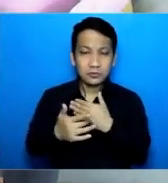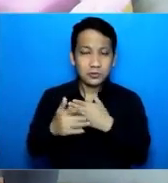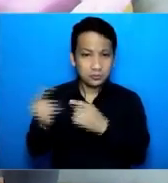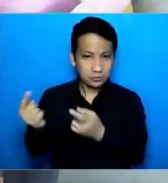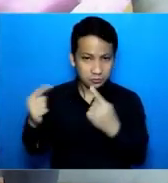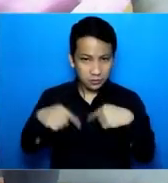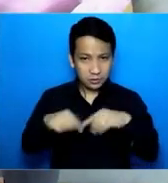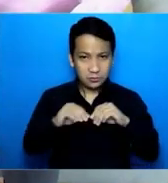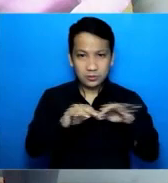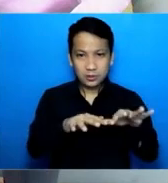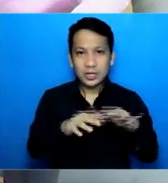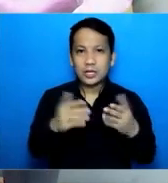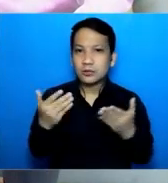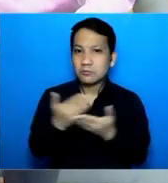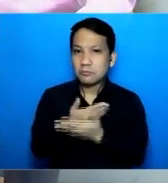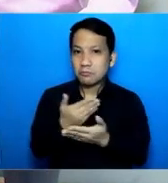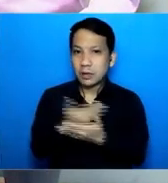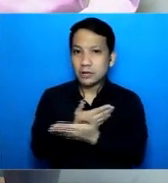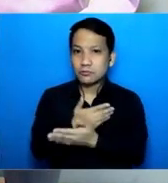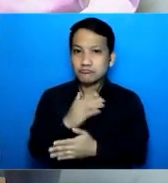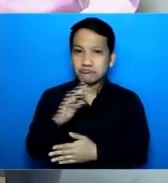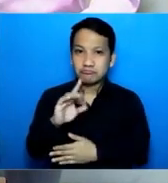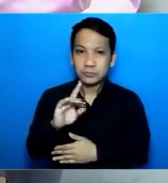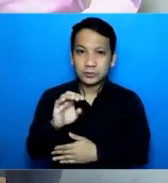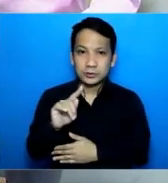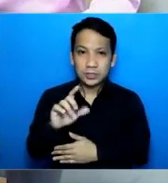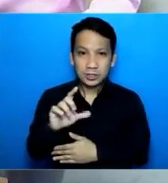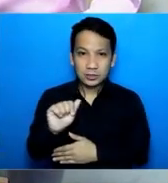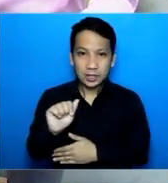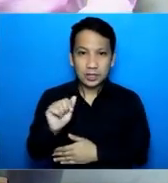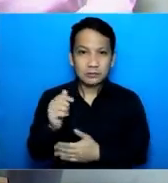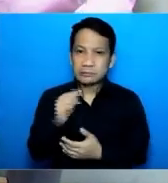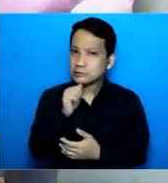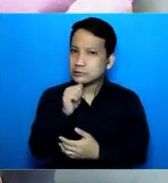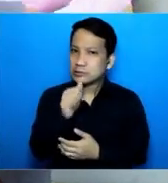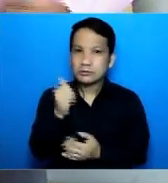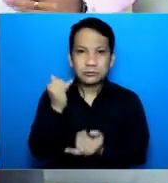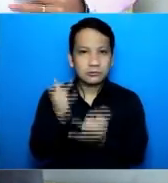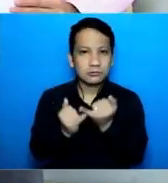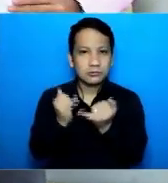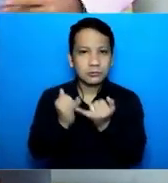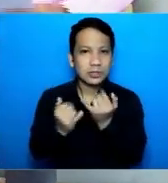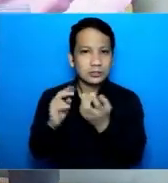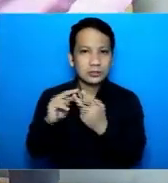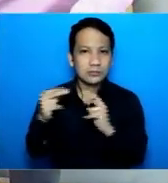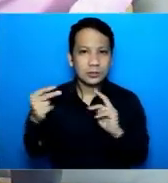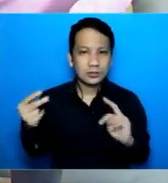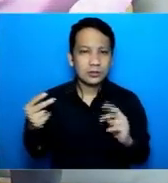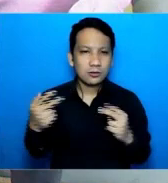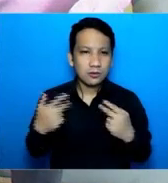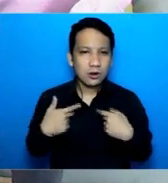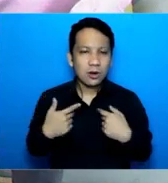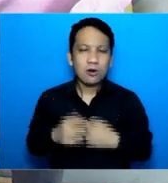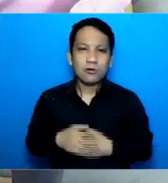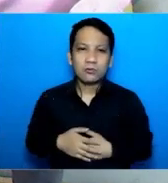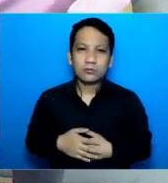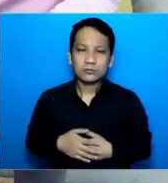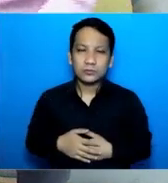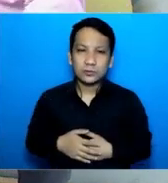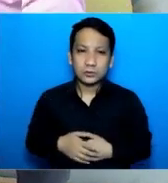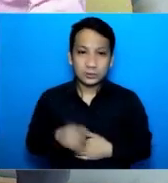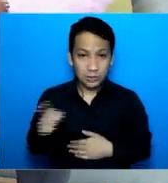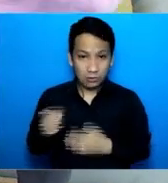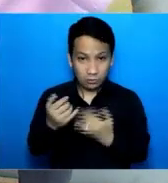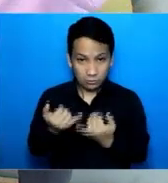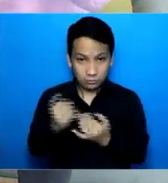itong Delta variant, malamang hindi ito yung huling type of variant ng virus natin, no? Kasi itong COVID-19,